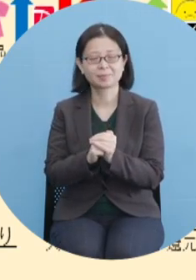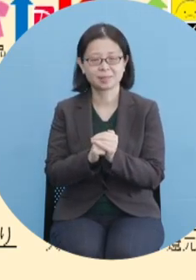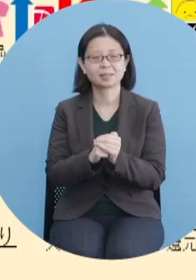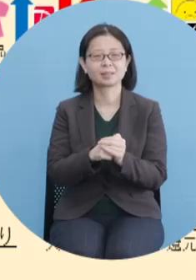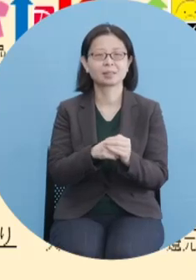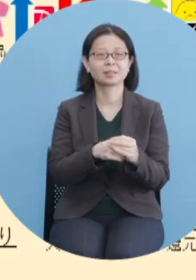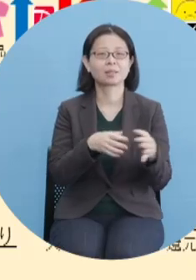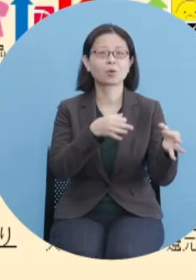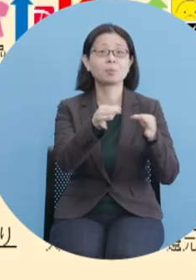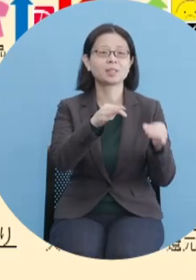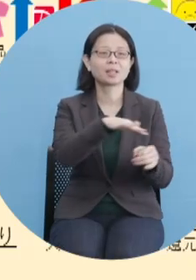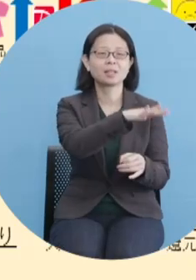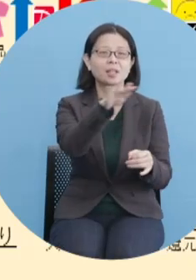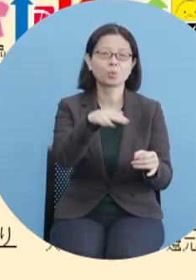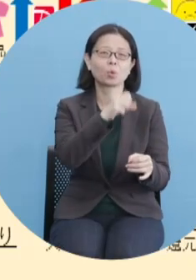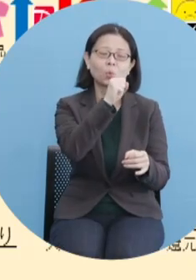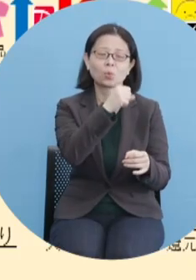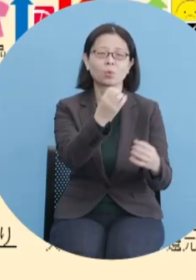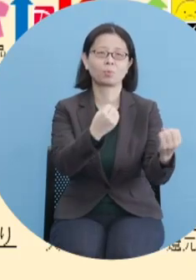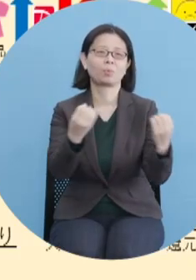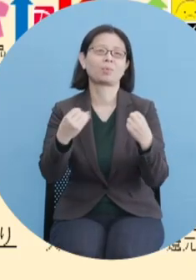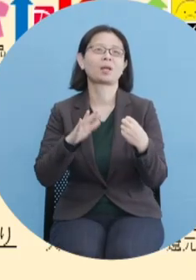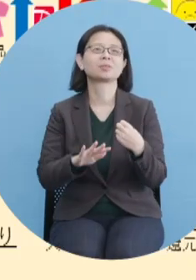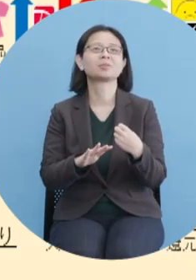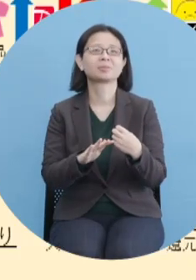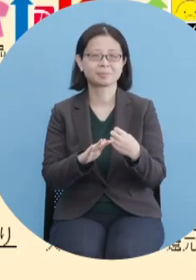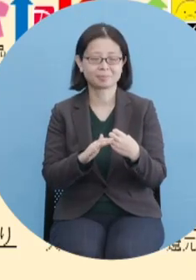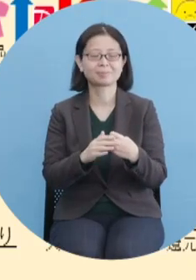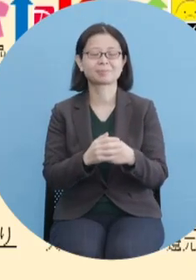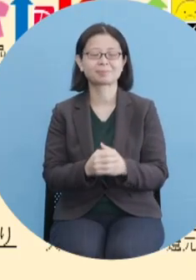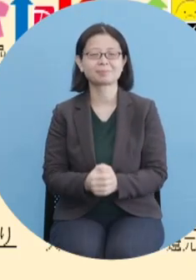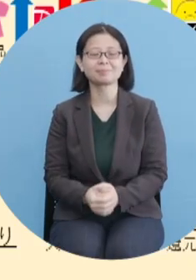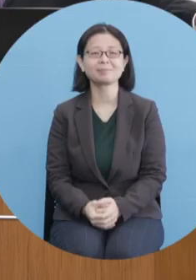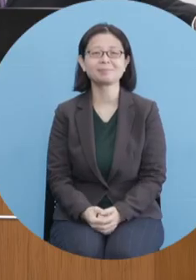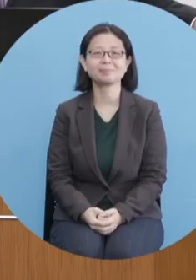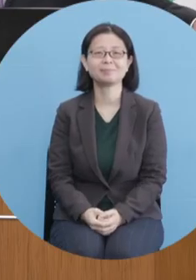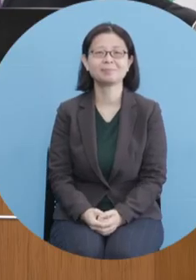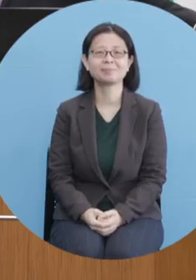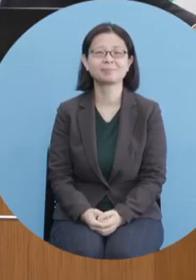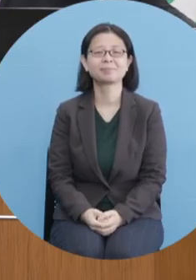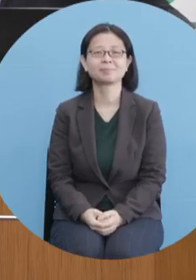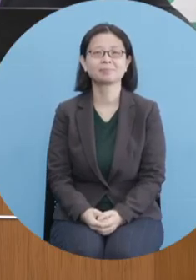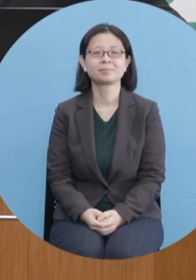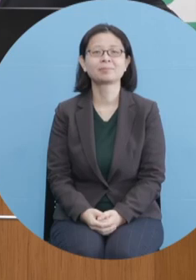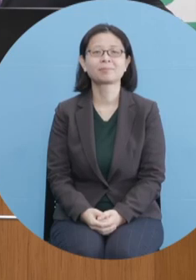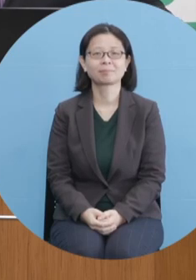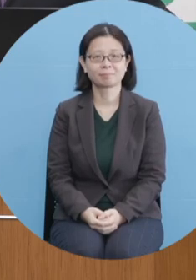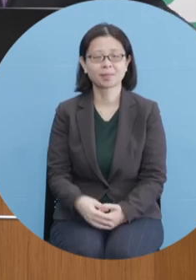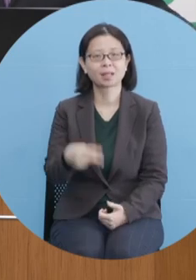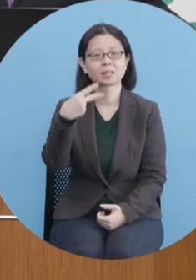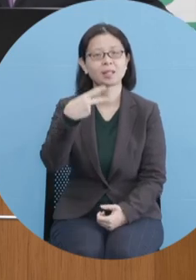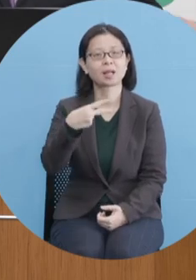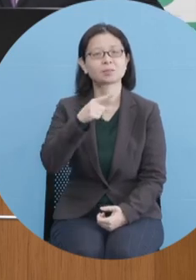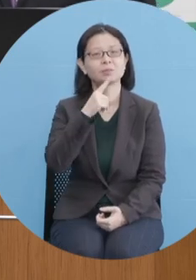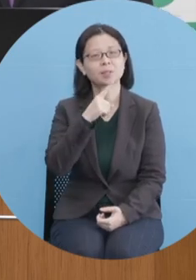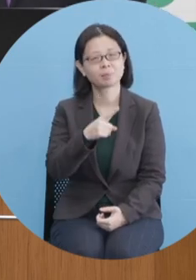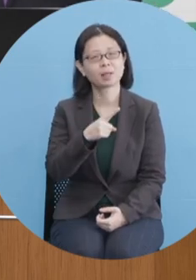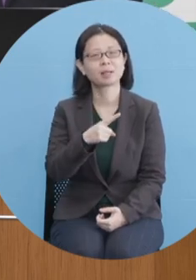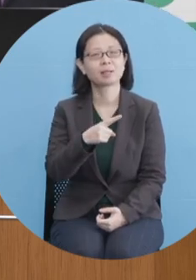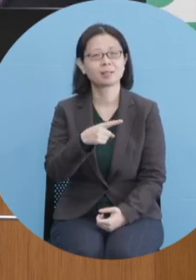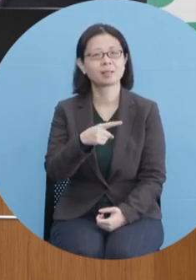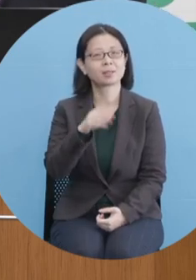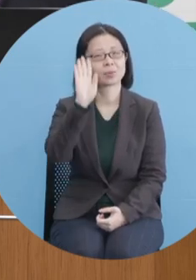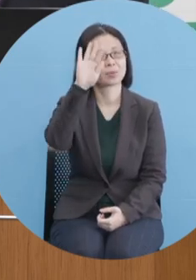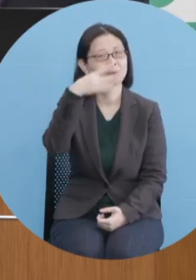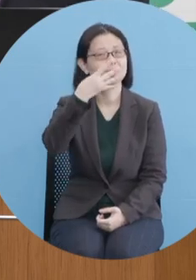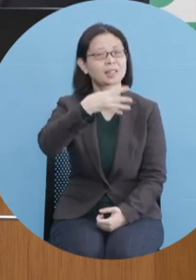かなり上回って出てきているという風なところがございますえちょうど新入学進学に向けた